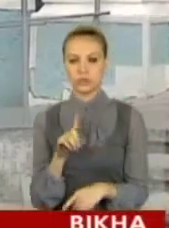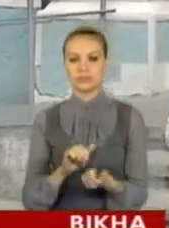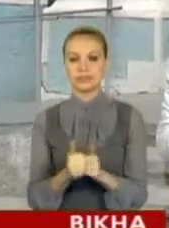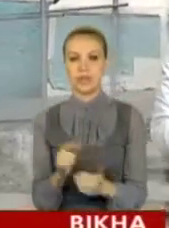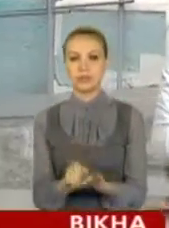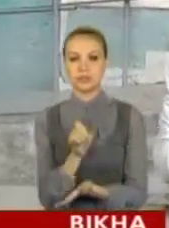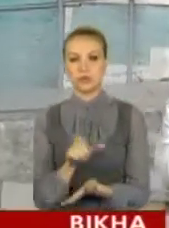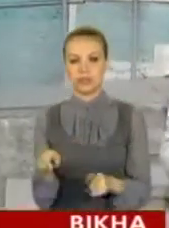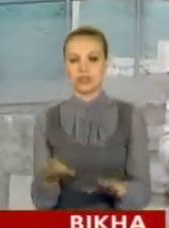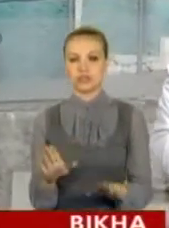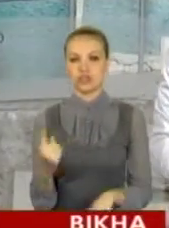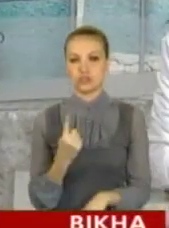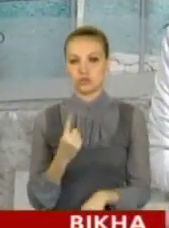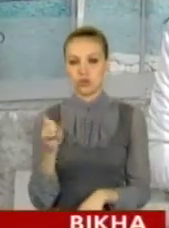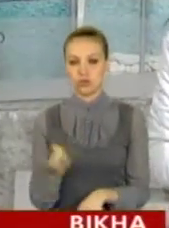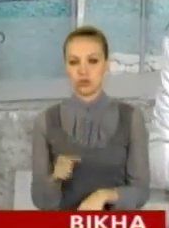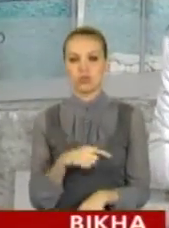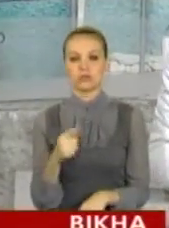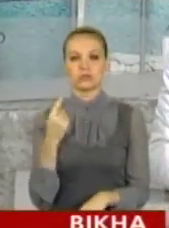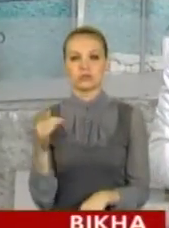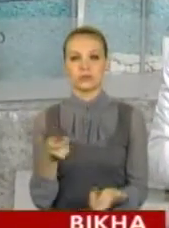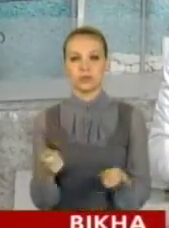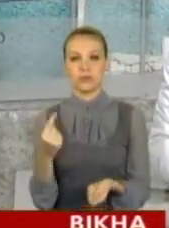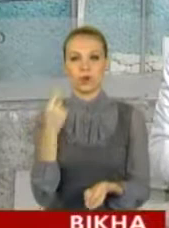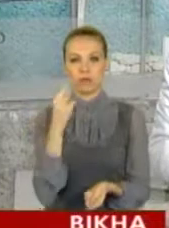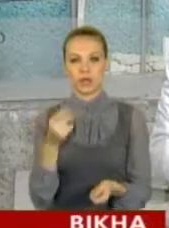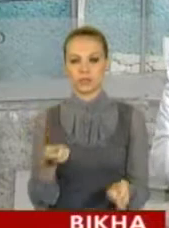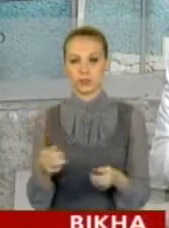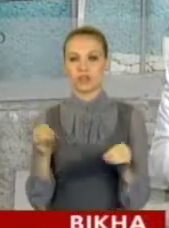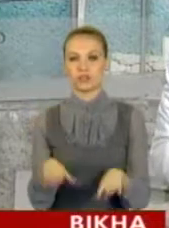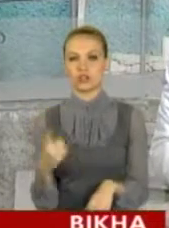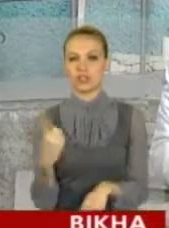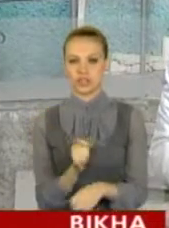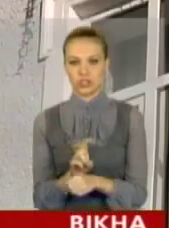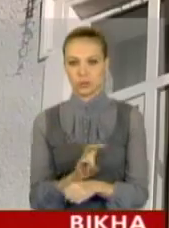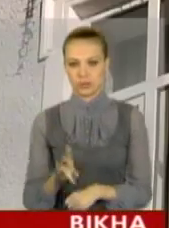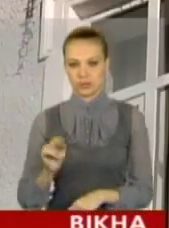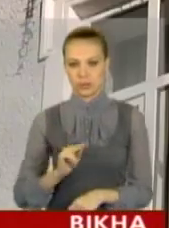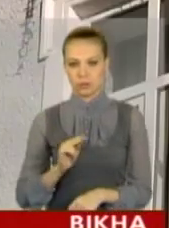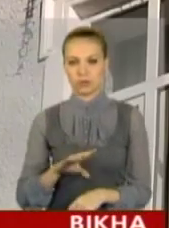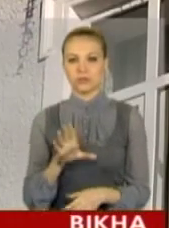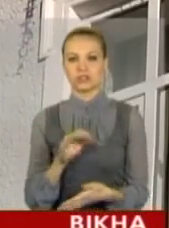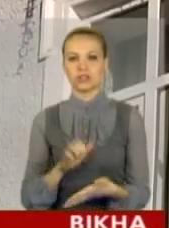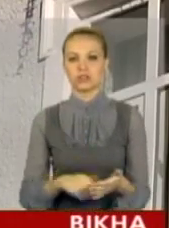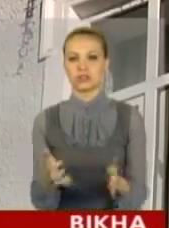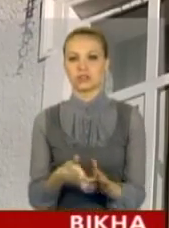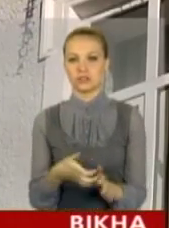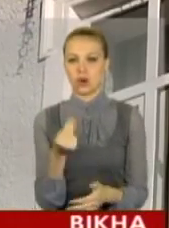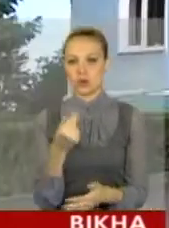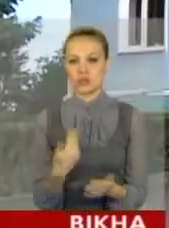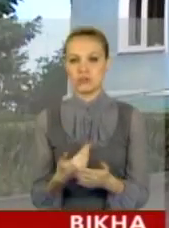Замість посадовців тут тільки сторож. Чиновники образились на уряд і вирішили тиждень не виходити на роботу. Усе через брак грошей.